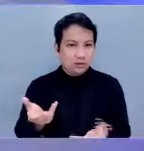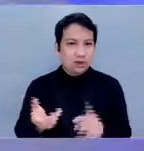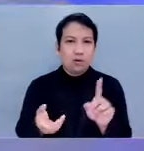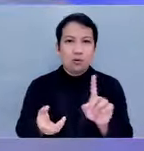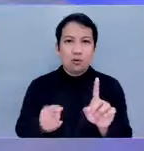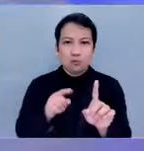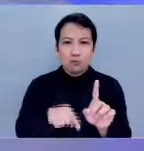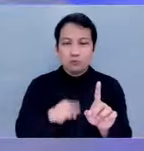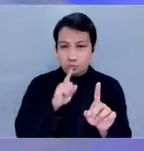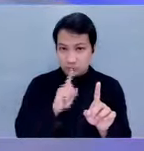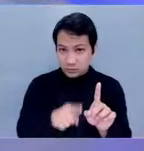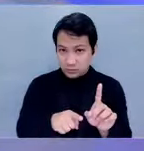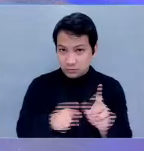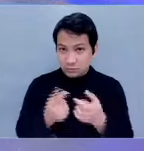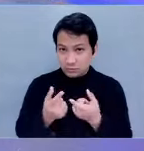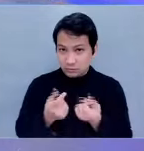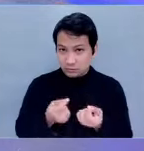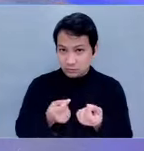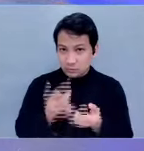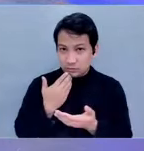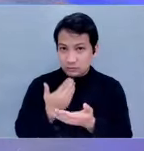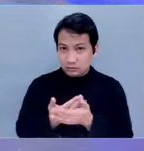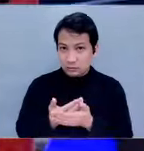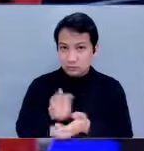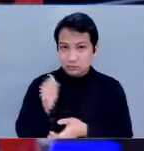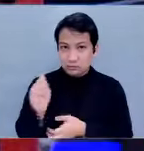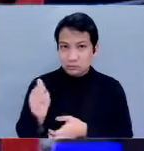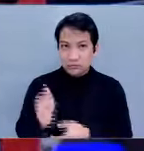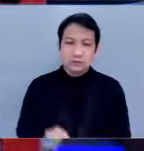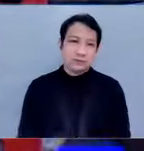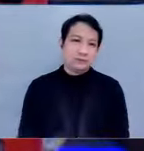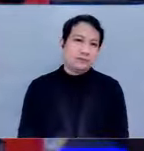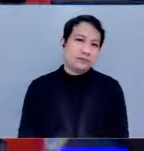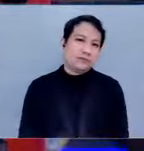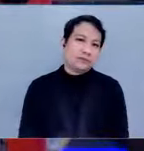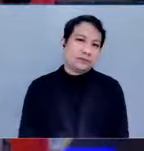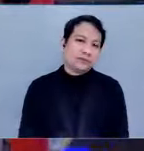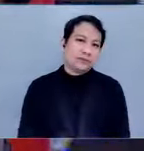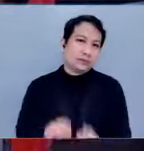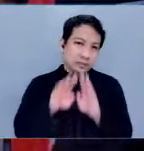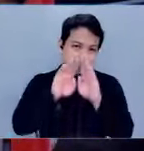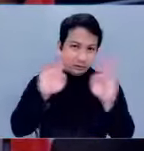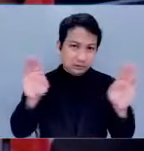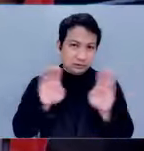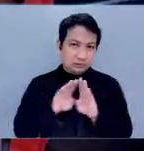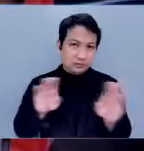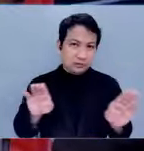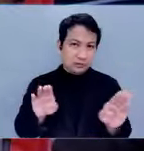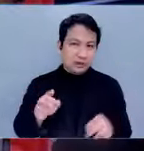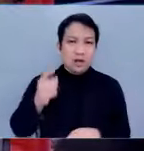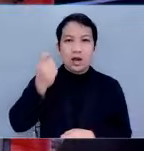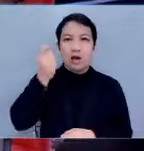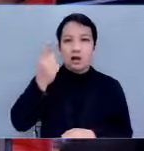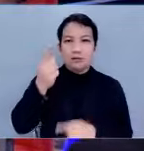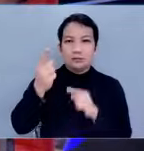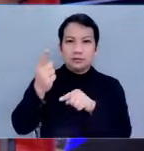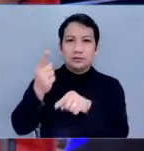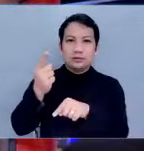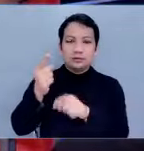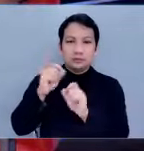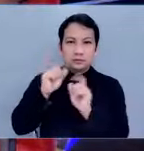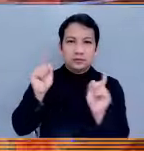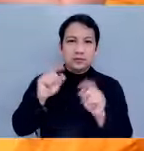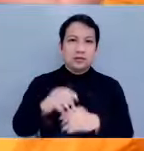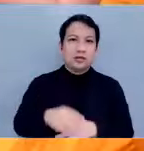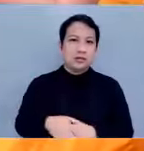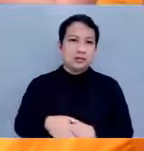ang nagagawang mabuti niyan sa'yo? Mm-hmm. Kasi mabubukas yung conversation na maiintindihan natin. Ano, magugulat na lang tayo. Pagka